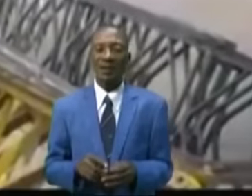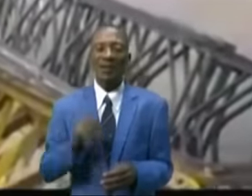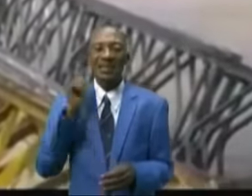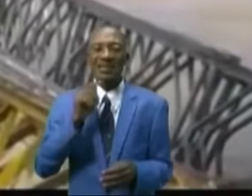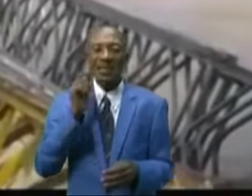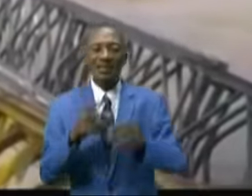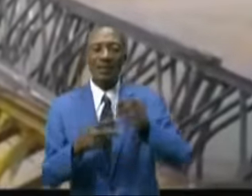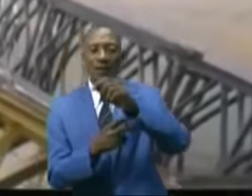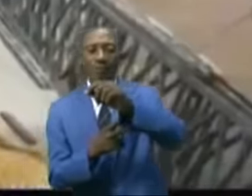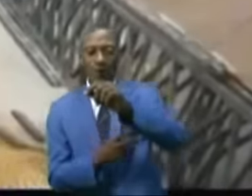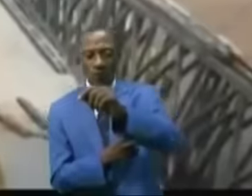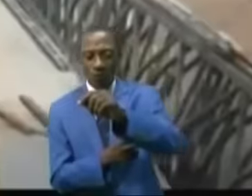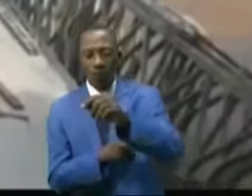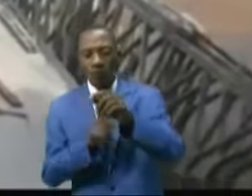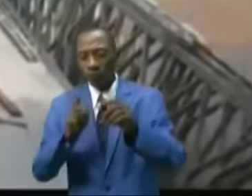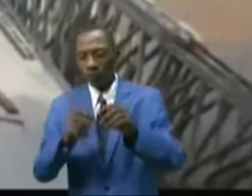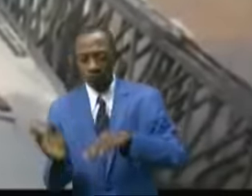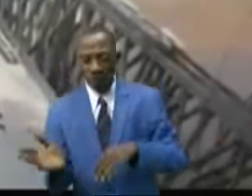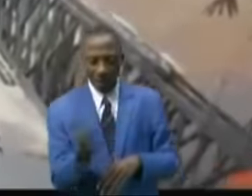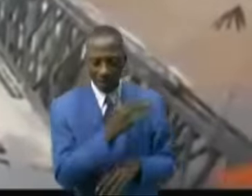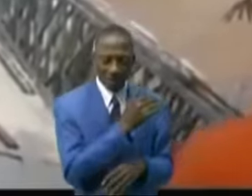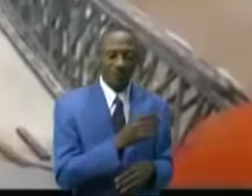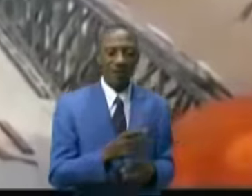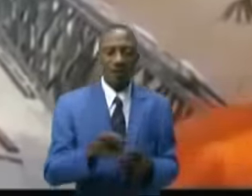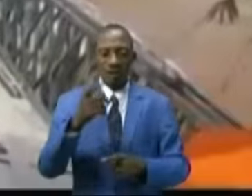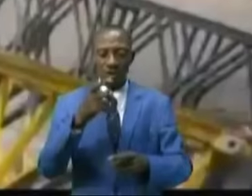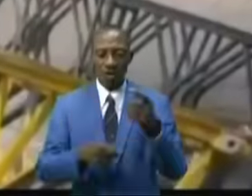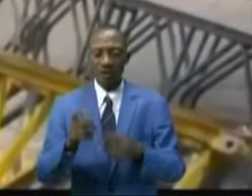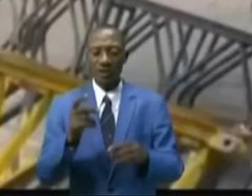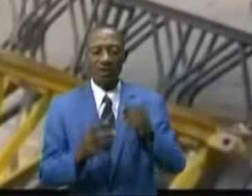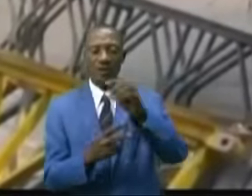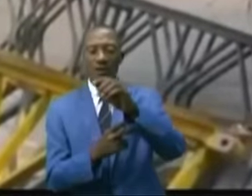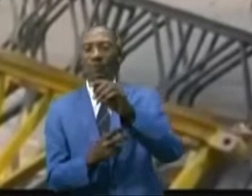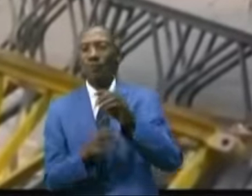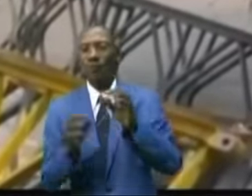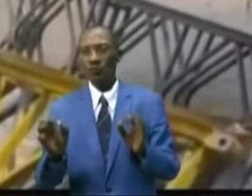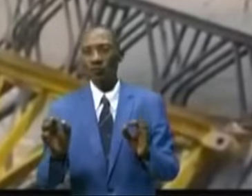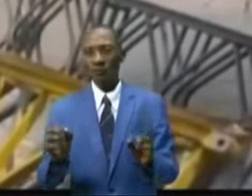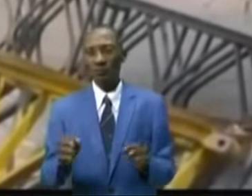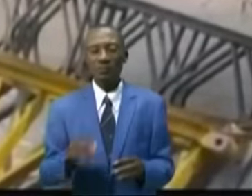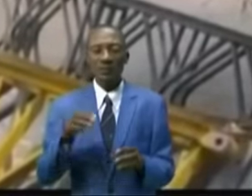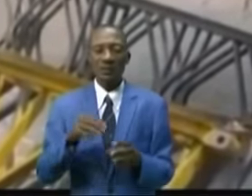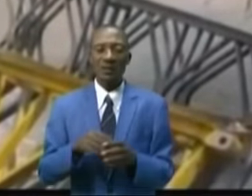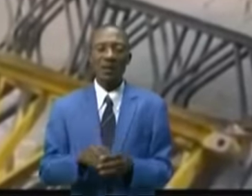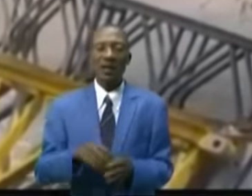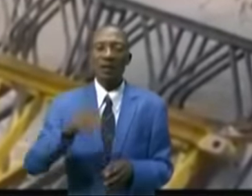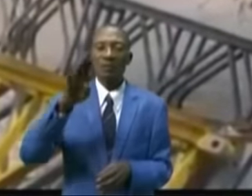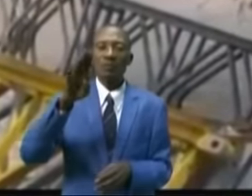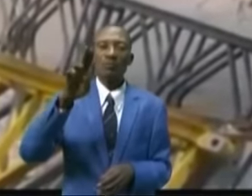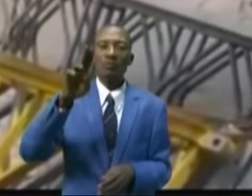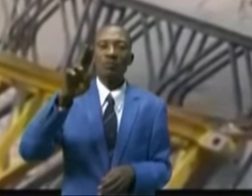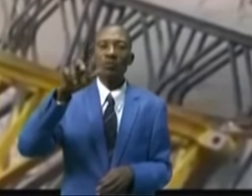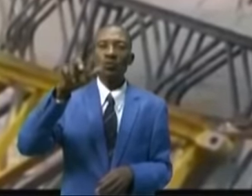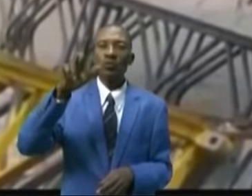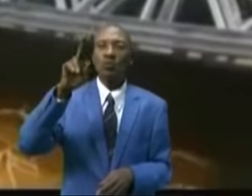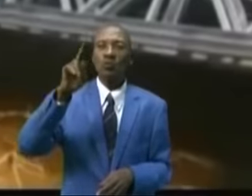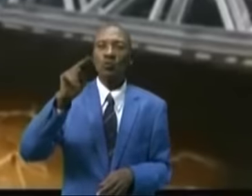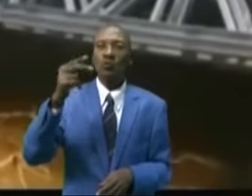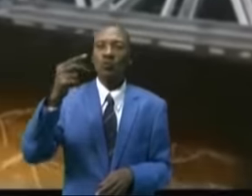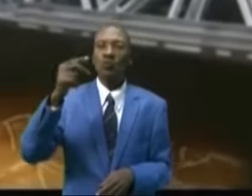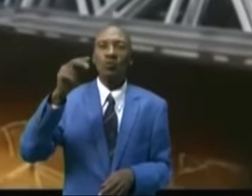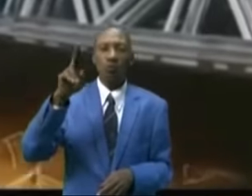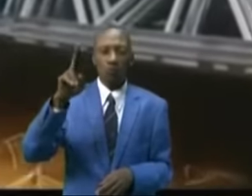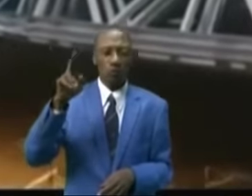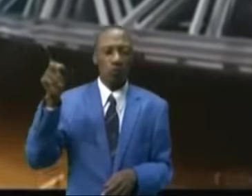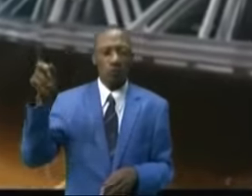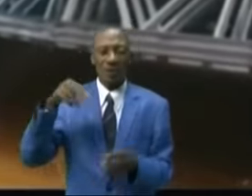travers l'étendue du territoire national. Le pont Kabangou à Boulungou dans la province du Kwilu, 42 mètres de long, a été retenu dans les premiers